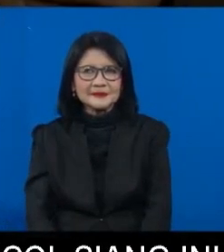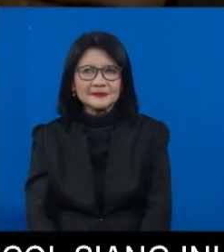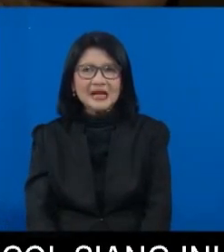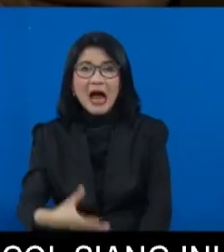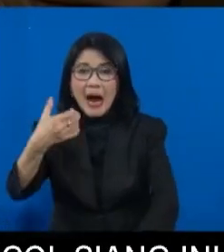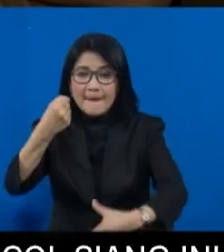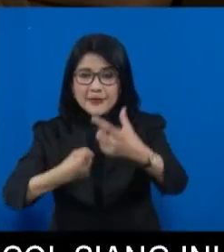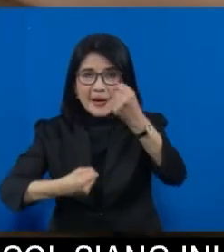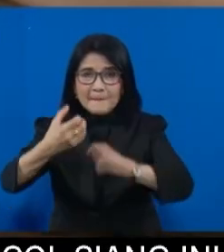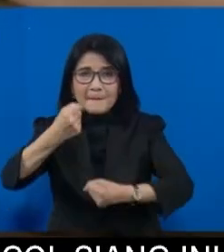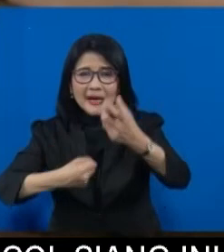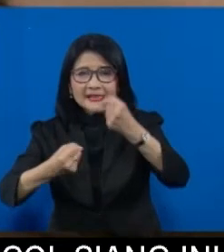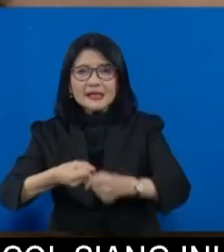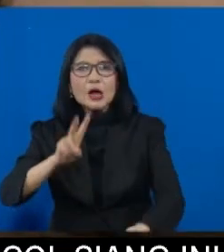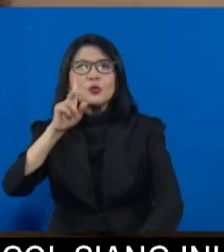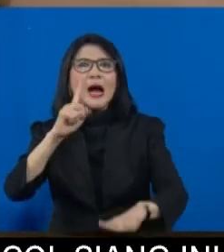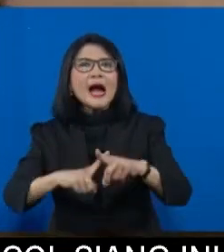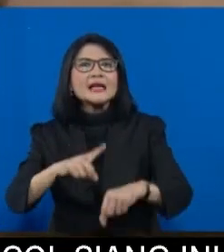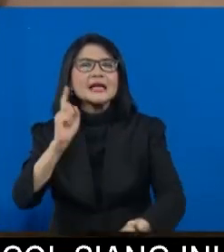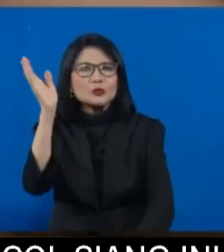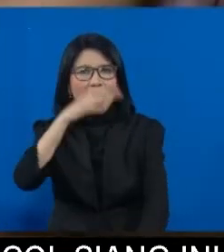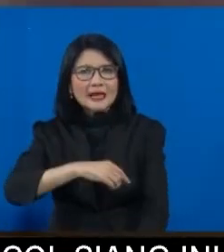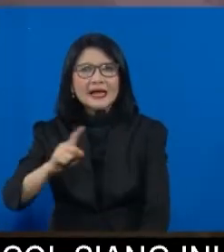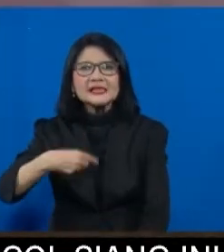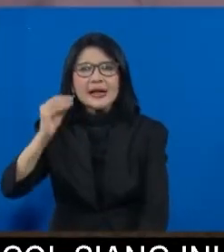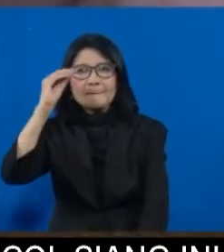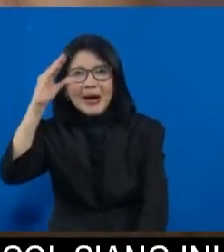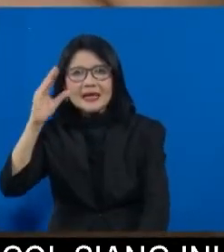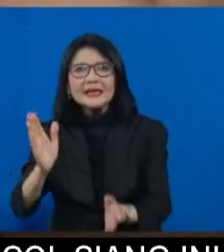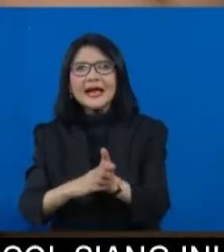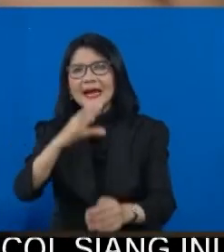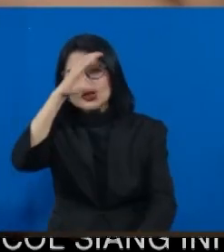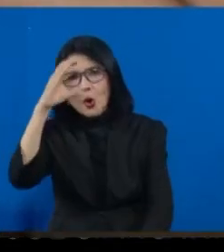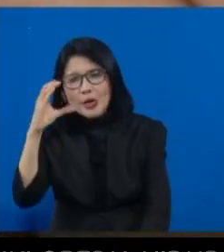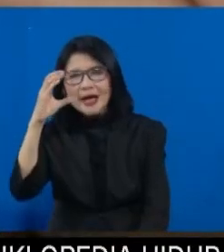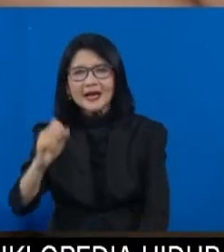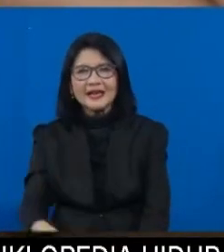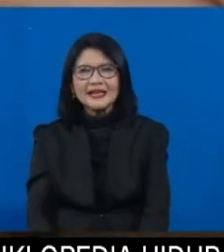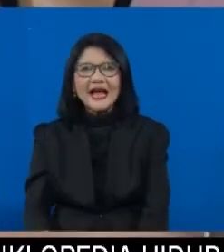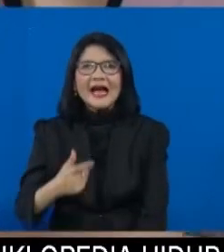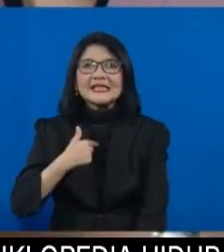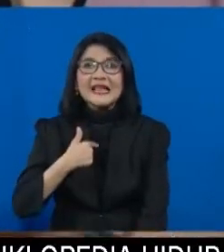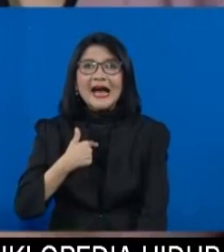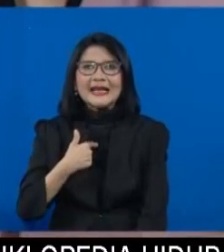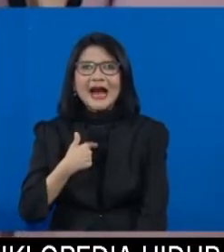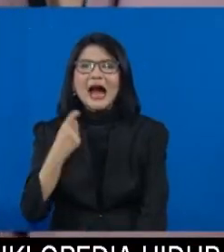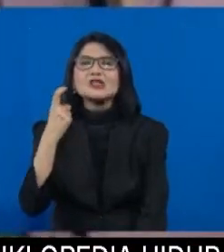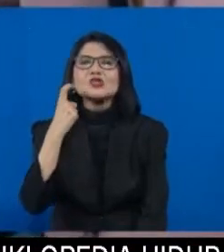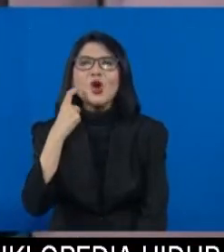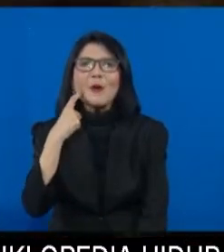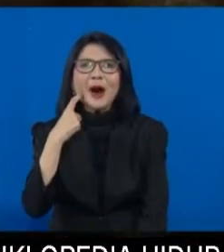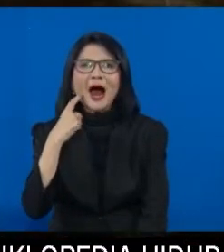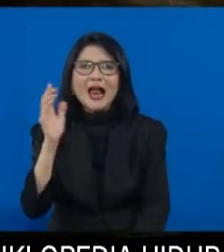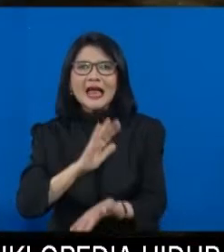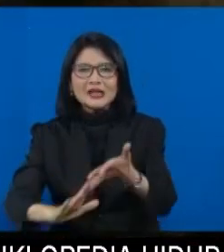Pemerahan susu sapi dilakukan 2 kali sehari, setiap pagi dan sore. Saya pun diberi kesempatan untuk memerah sapi secara